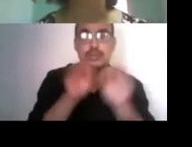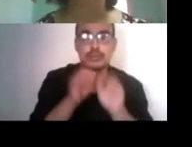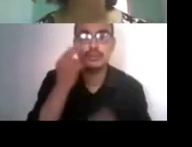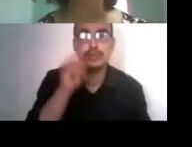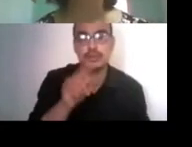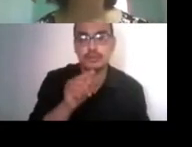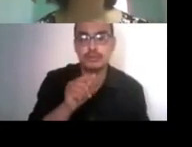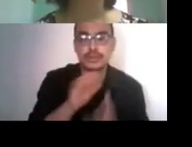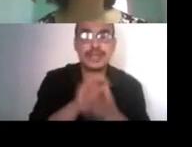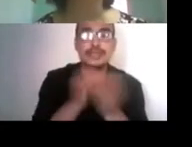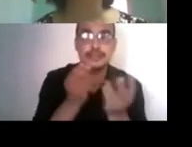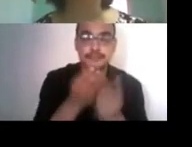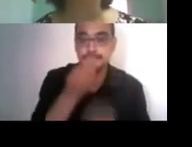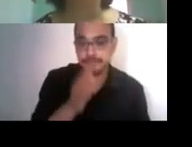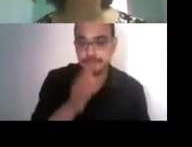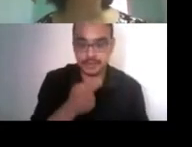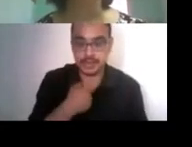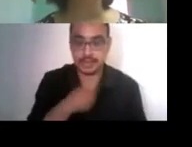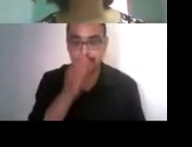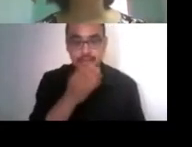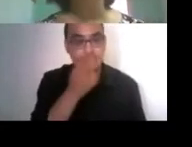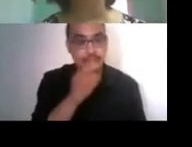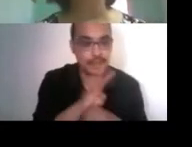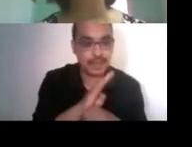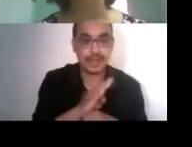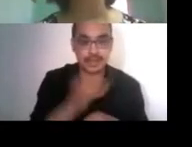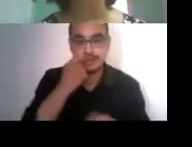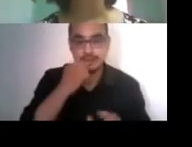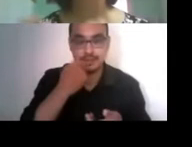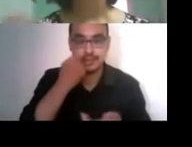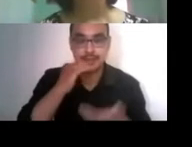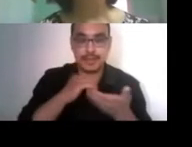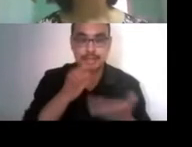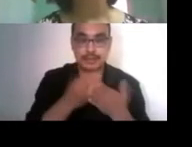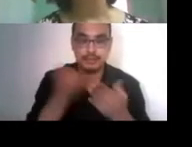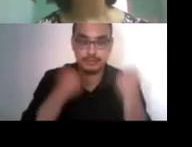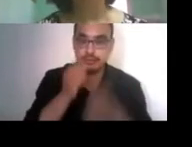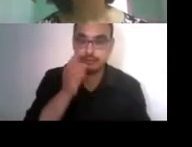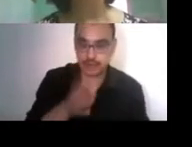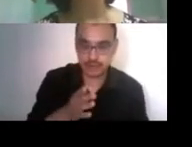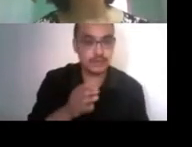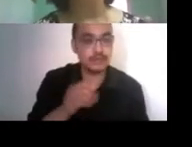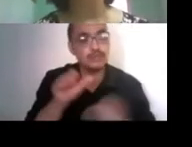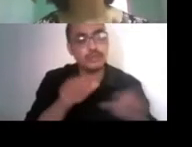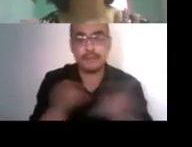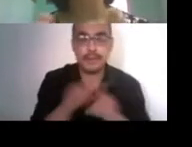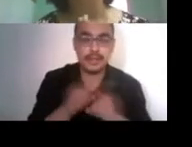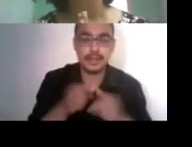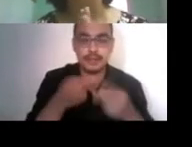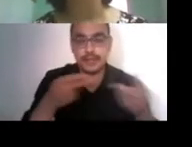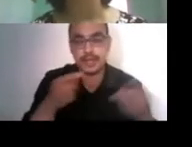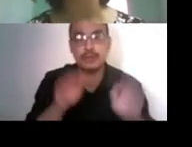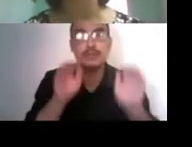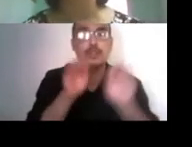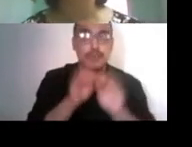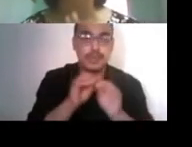पार्टनर होइन, हामीले हेर्दाखेरि जस्तै श्रीमानले मात्र गर्ने हिंसा नभएर उनीहरू पार्टनर जुनै पनि प्रकारको रिलेसनसिपमा एज अ